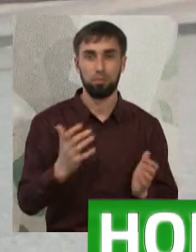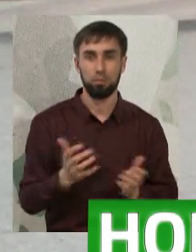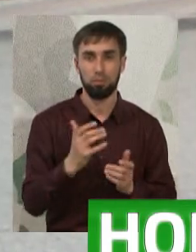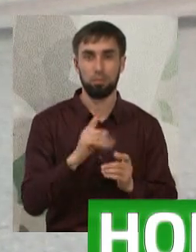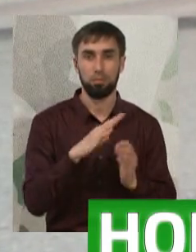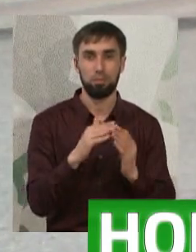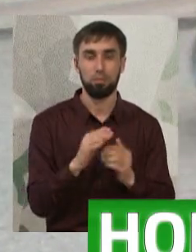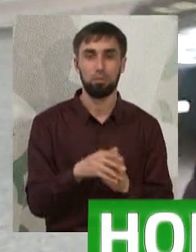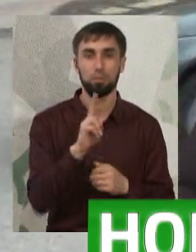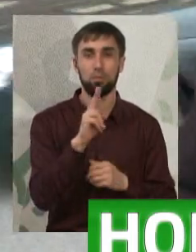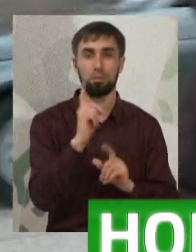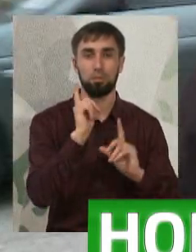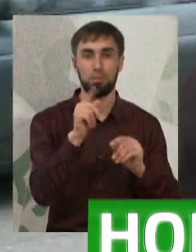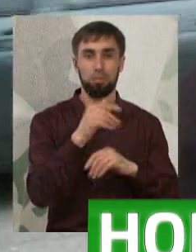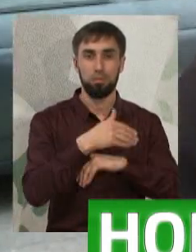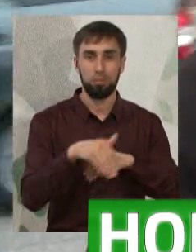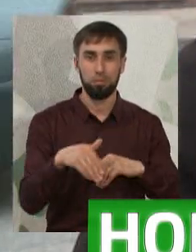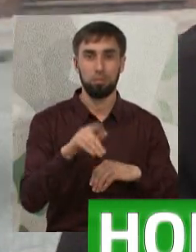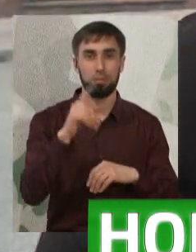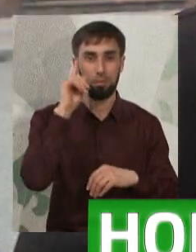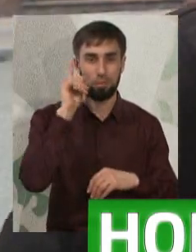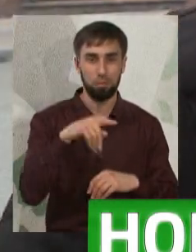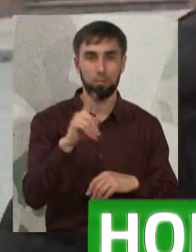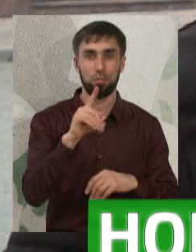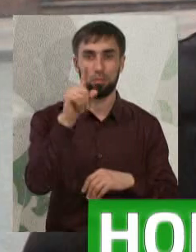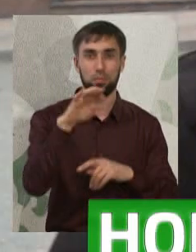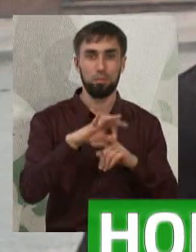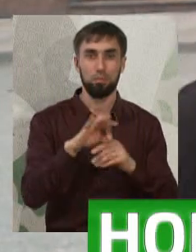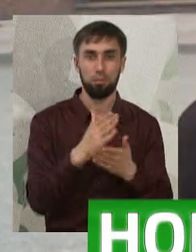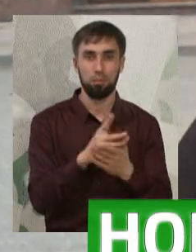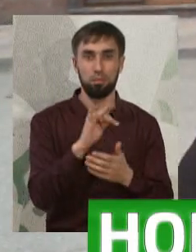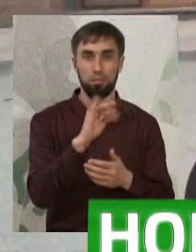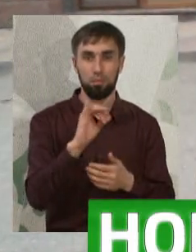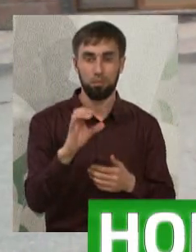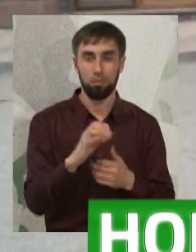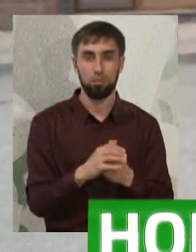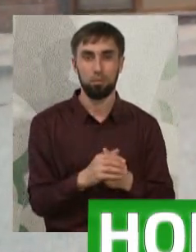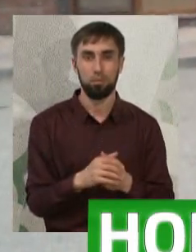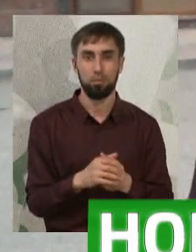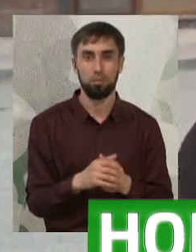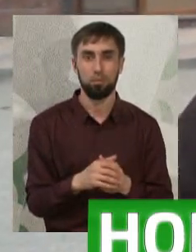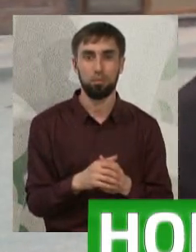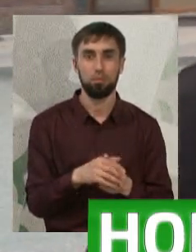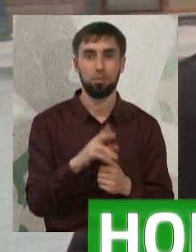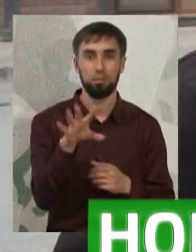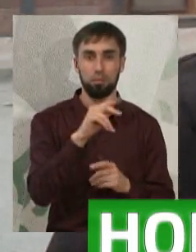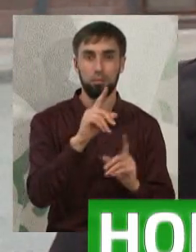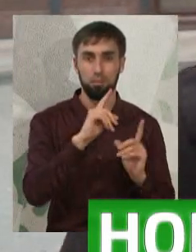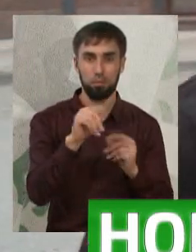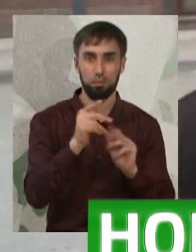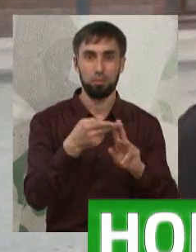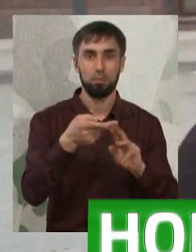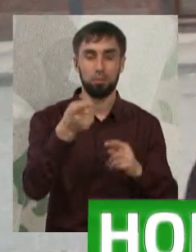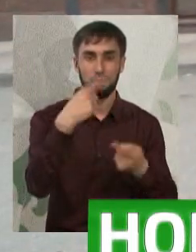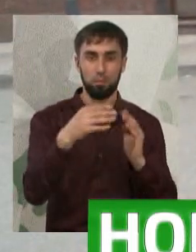которые выезжают за границу, уезжают, зная, что там есть заболевание, коронавирус, это инфекция, уезжают туда и обратно